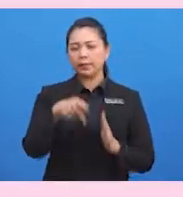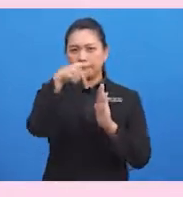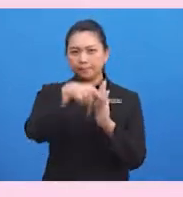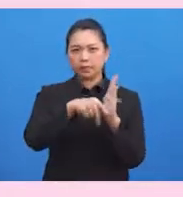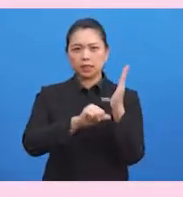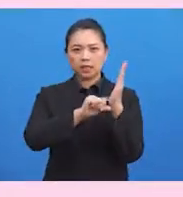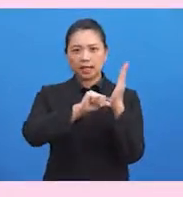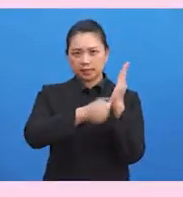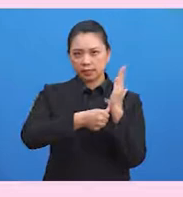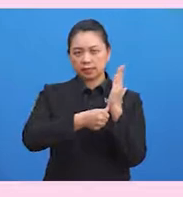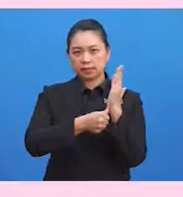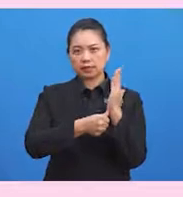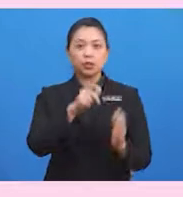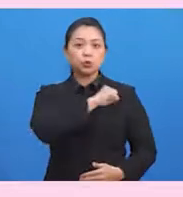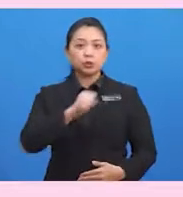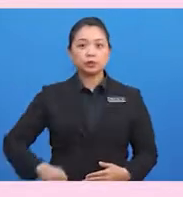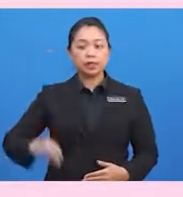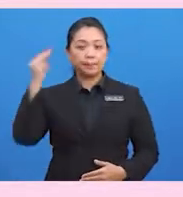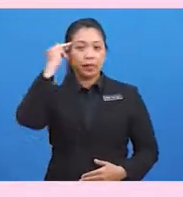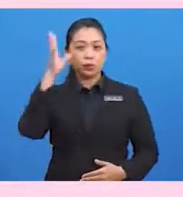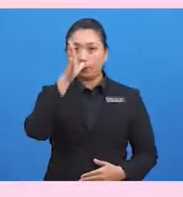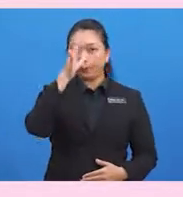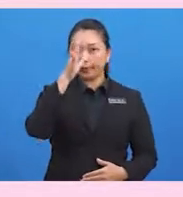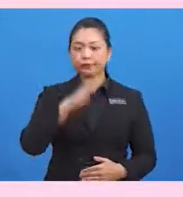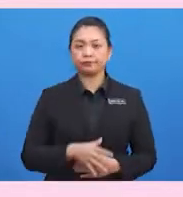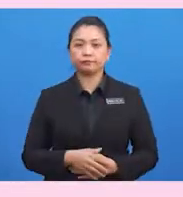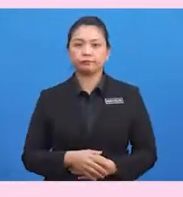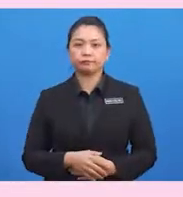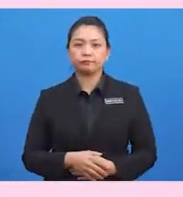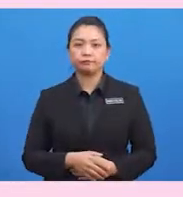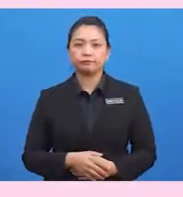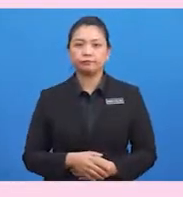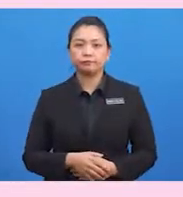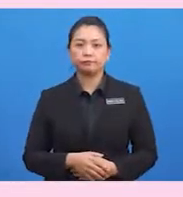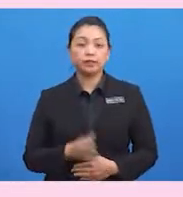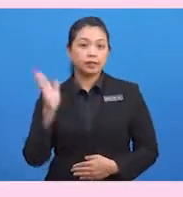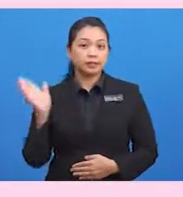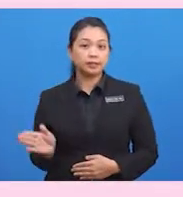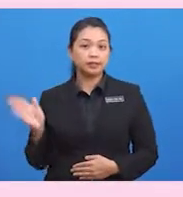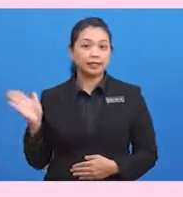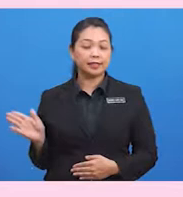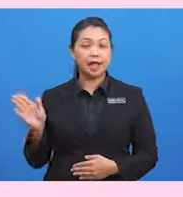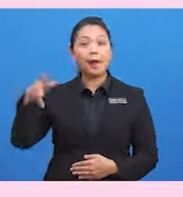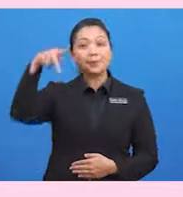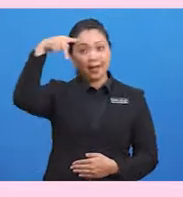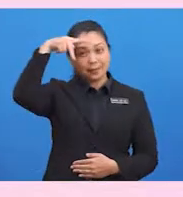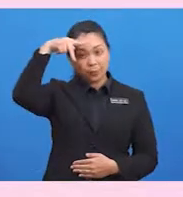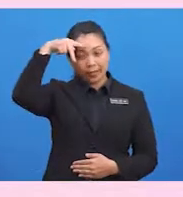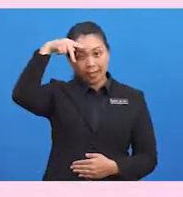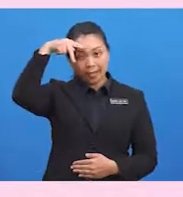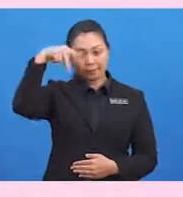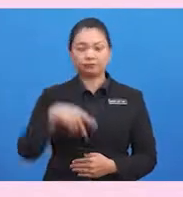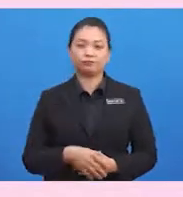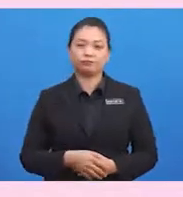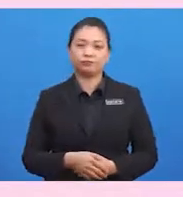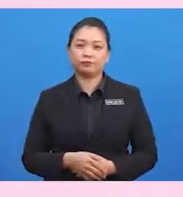Kesultanan Melayu Melaka pengasas Kesultanan Melayu make ilah Parameswara Parameswara ini